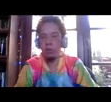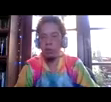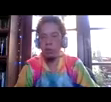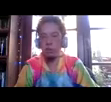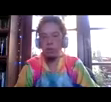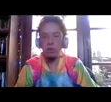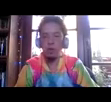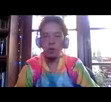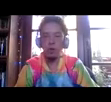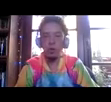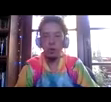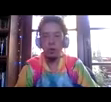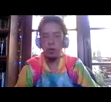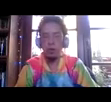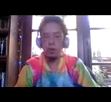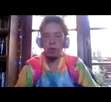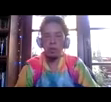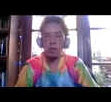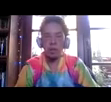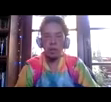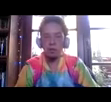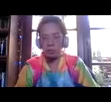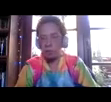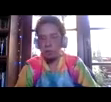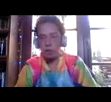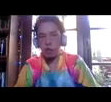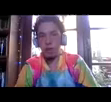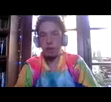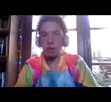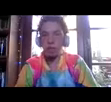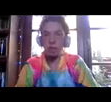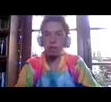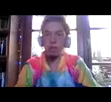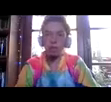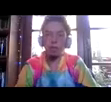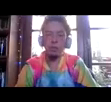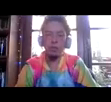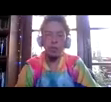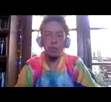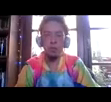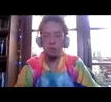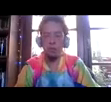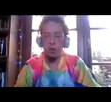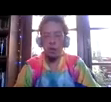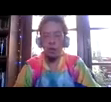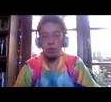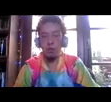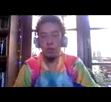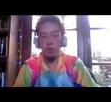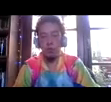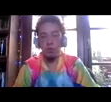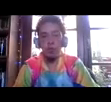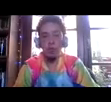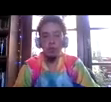de la Santé et dans d'autres espaces publics de la ville de Buenos Aires pour réclamer l'accès à